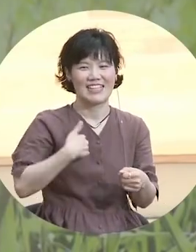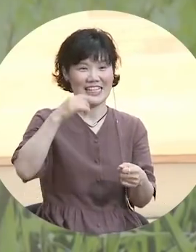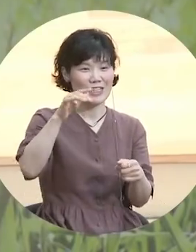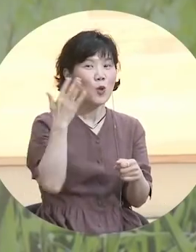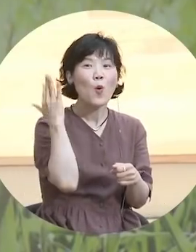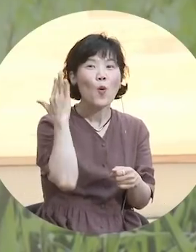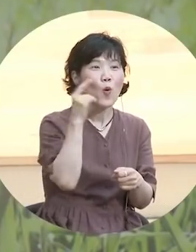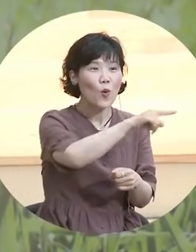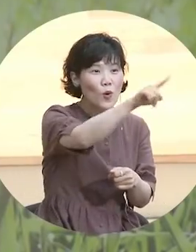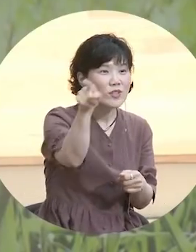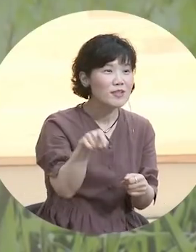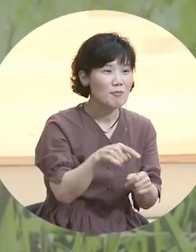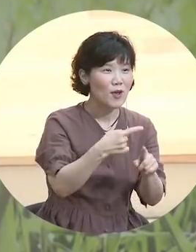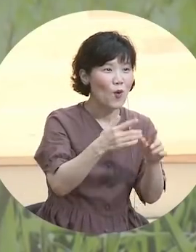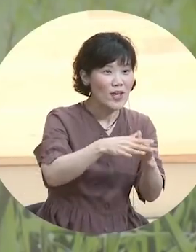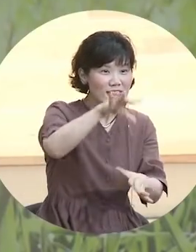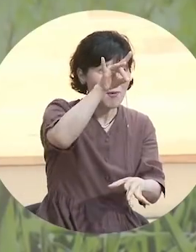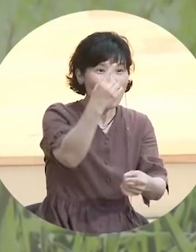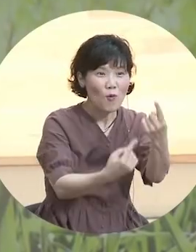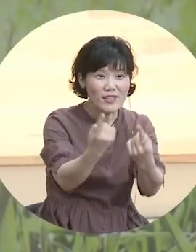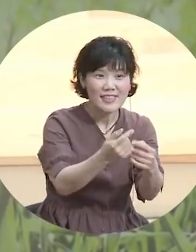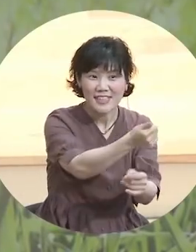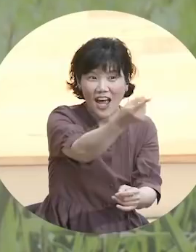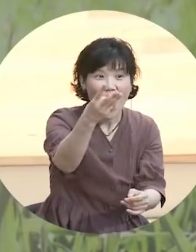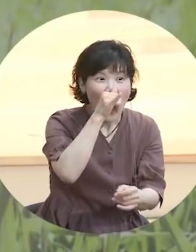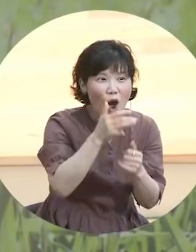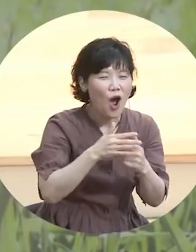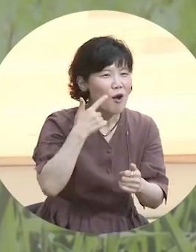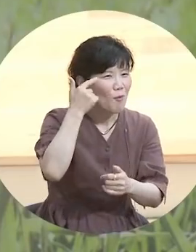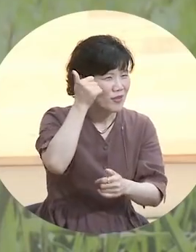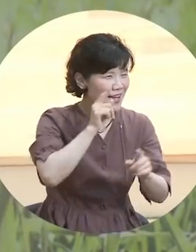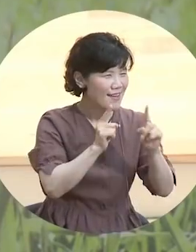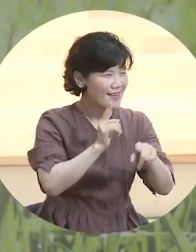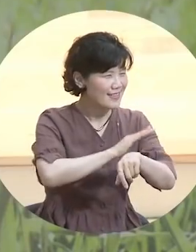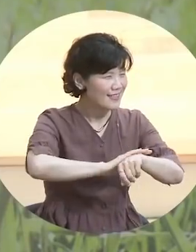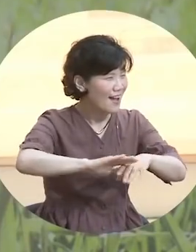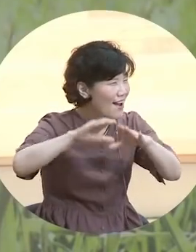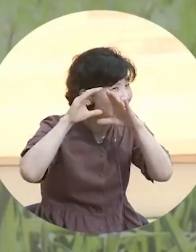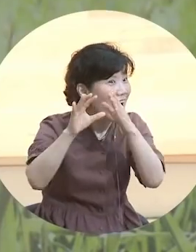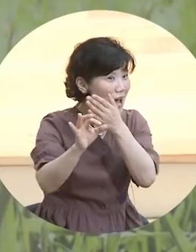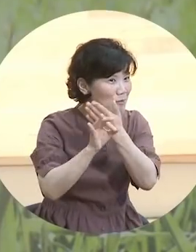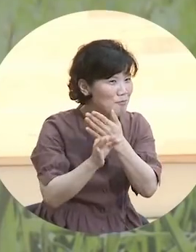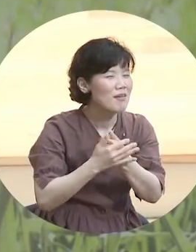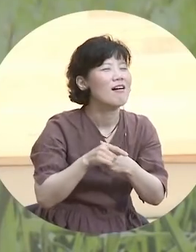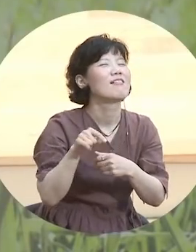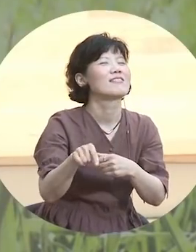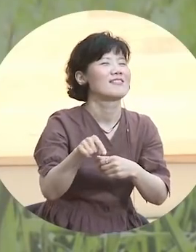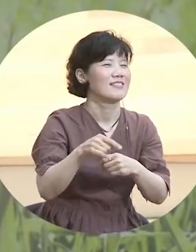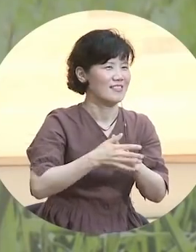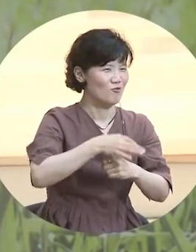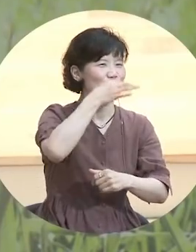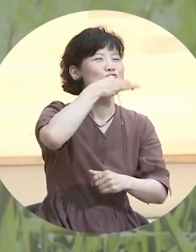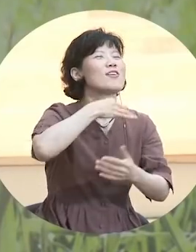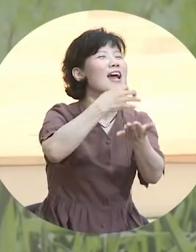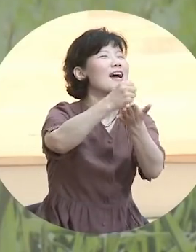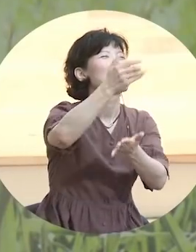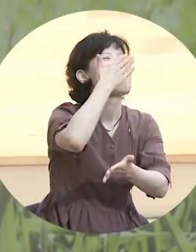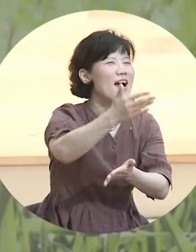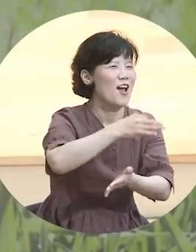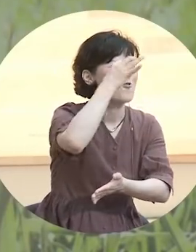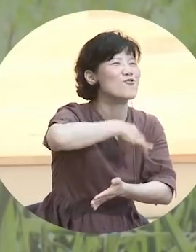처음 교회 오신 분들이 꽤나 있을 터인데 여러분 목사의 설교를 잘 들으면 요렇게라도 유익하긴